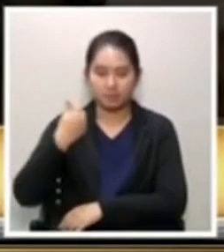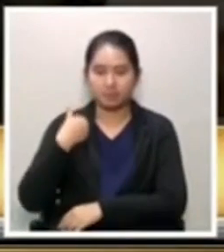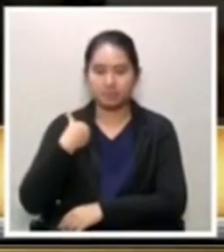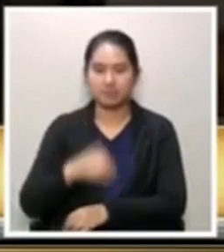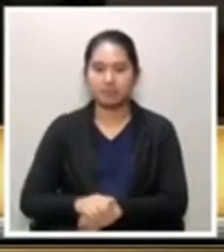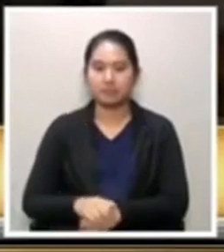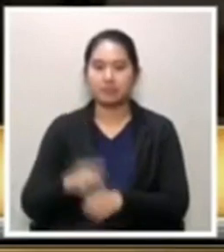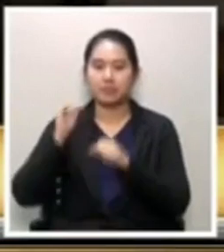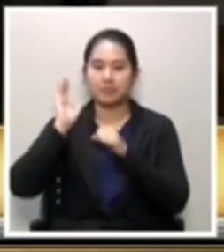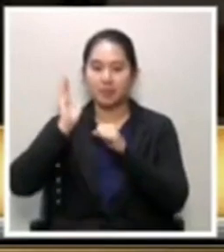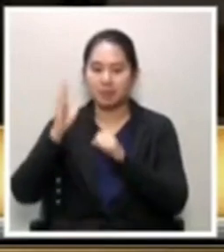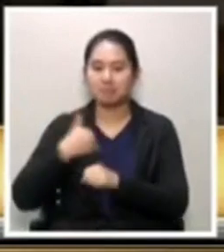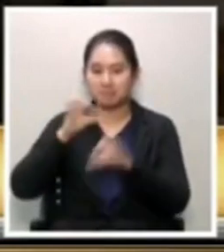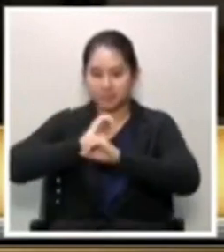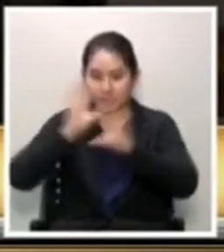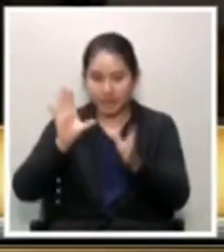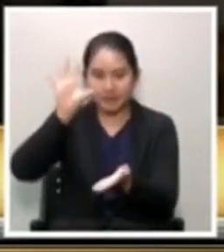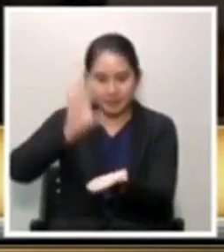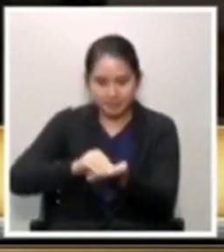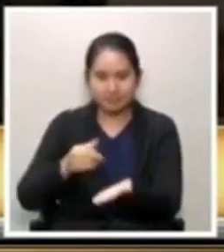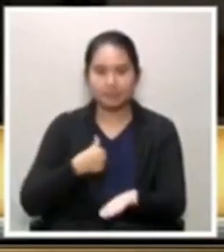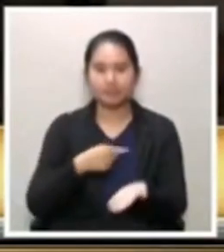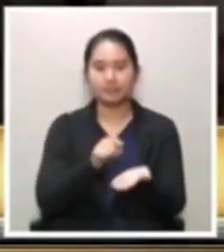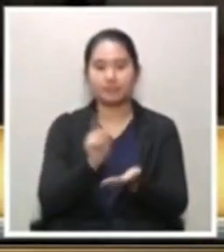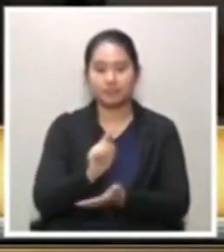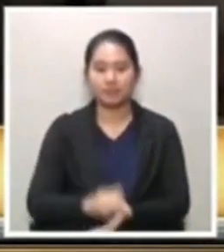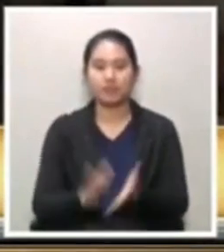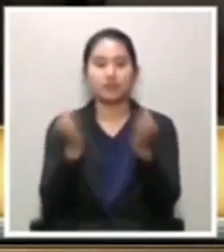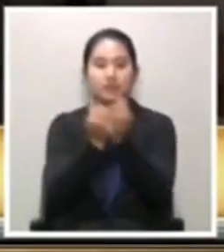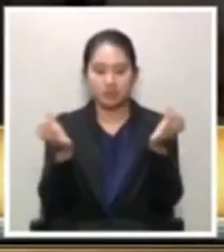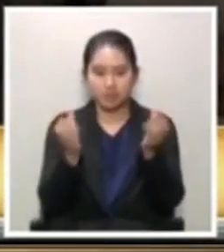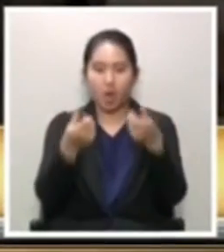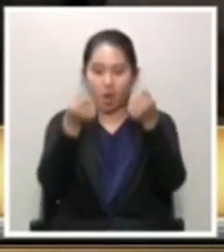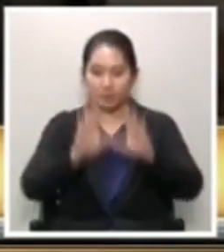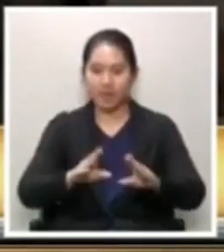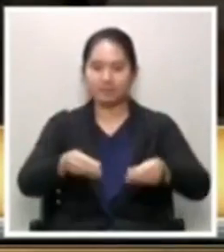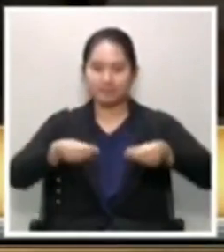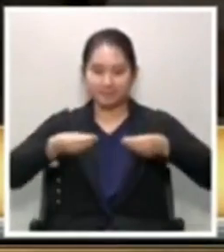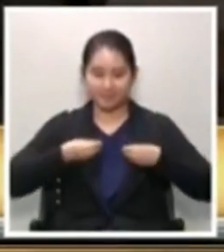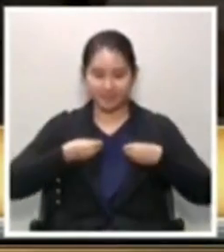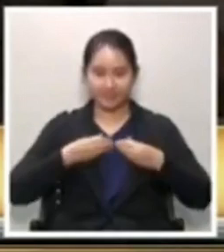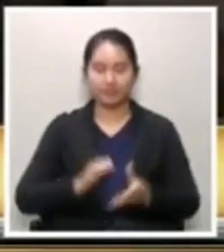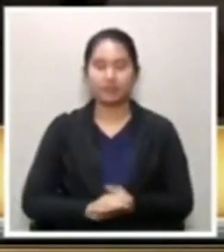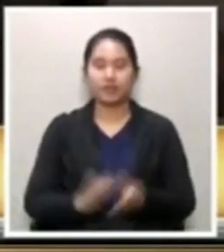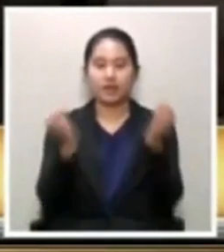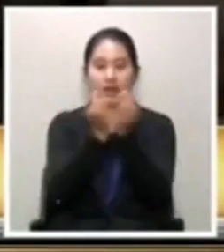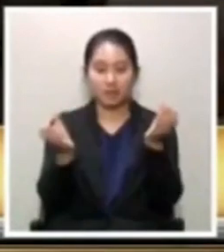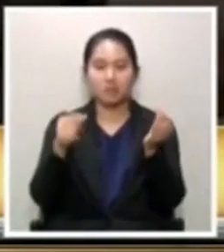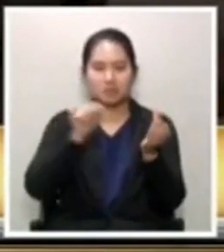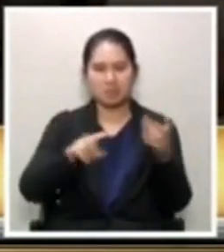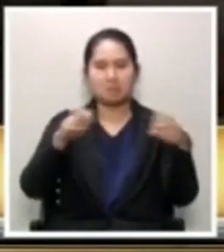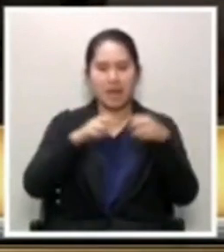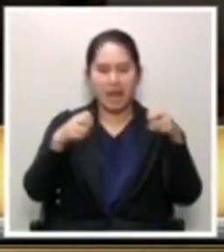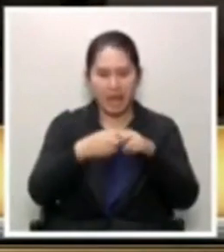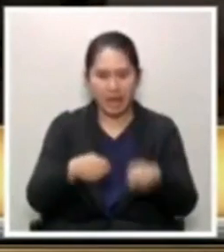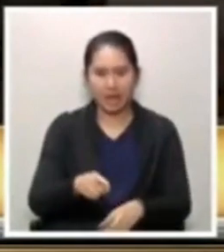ได้ก็มี2ครั้งออกอากาศชัดเจนครับรัฐธรรมนูญนี้ดีไซน์มาเพื่อพวกเรานะครับรัฐธรรมนูญฉบับนี้เป็นรัฐธรรมนูญเจ้าปัญหารั